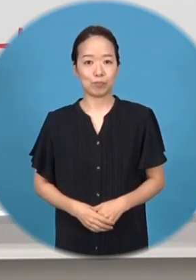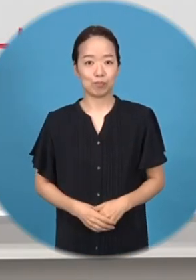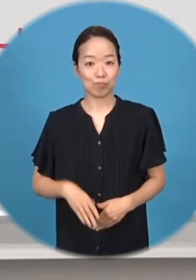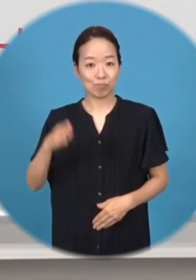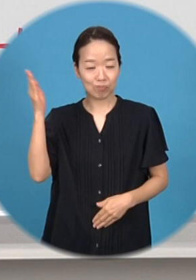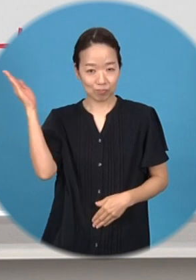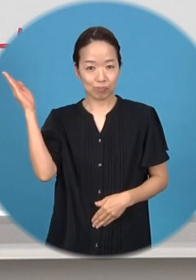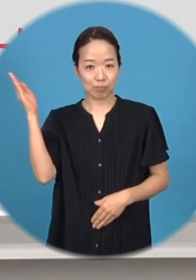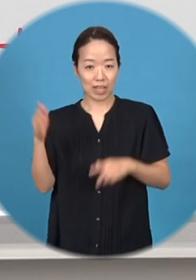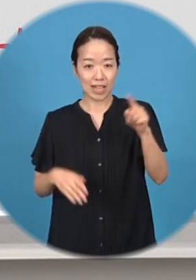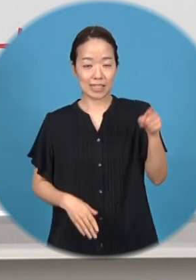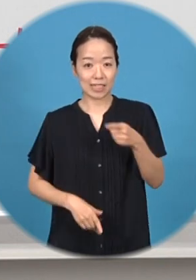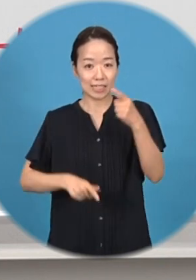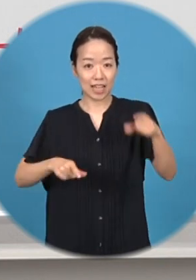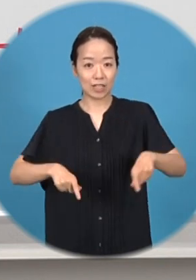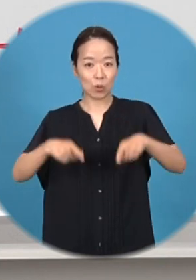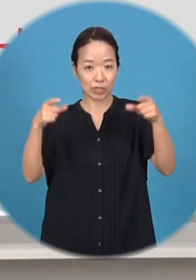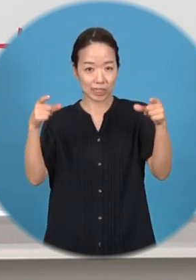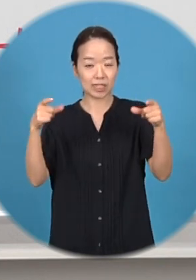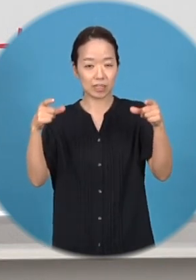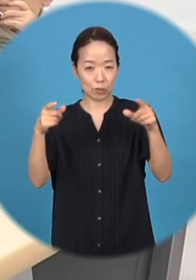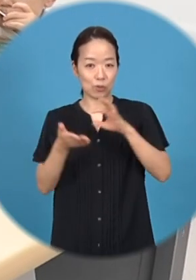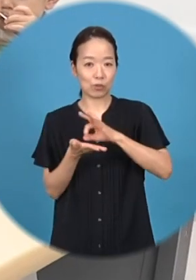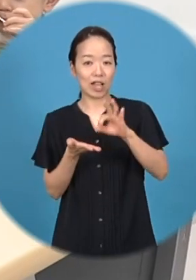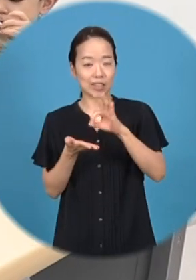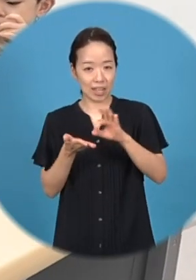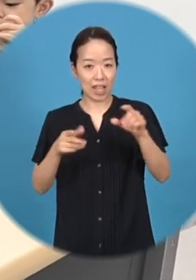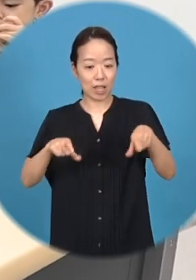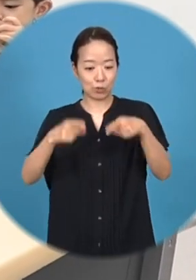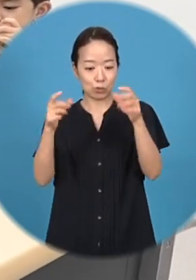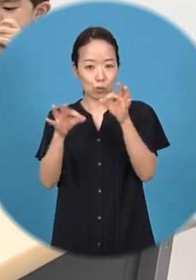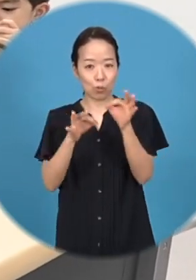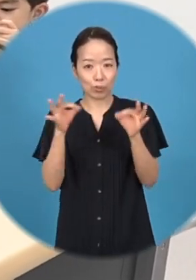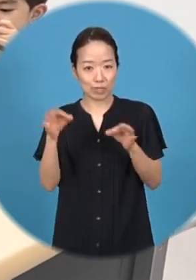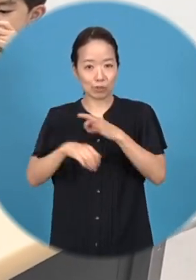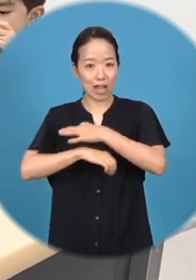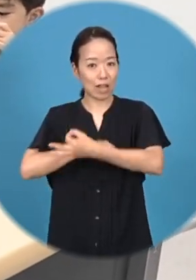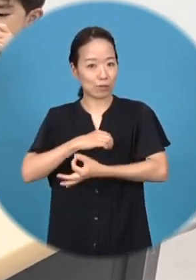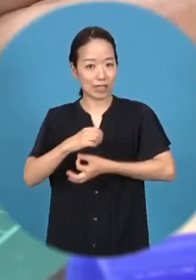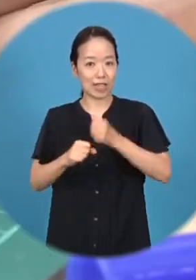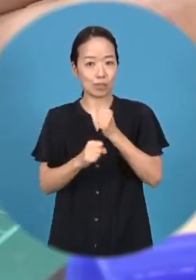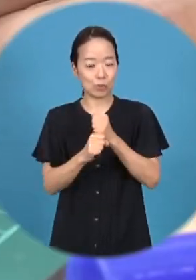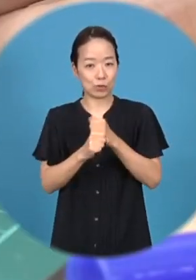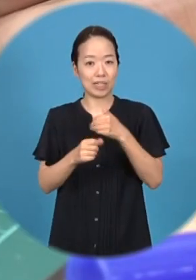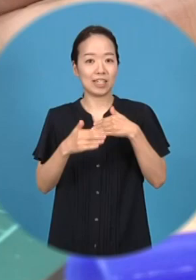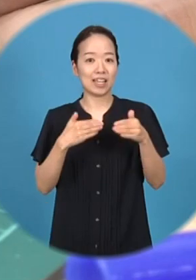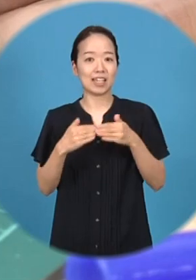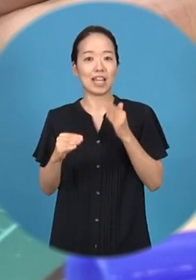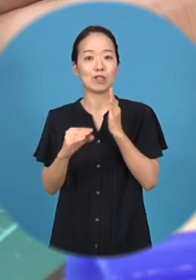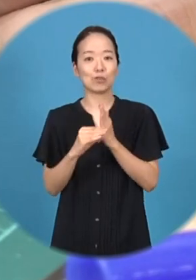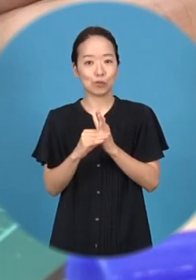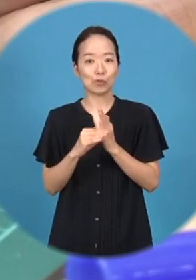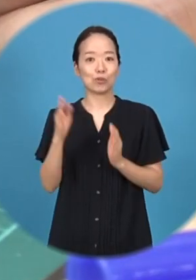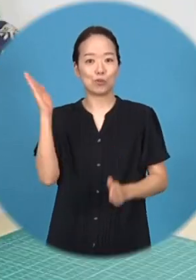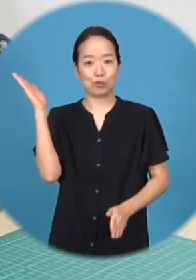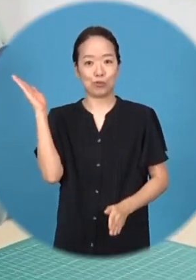この日は自然の木を使って作るウッドビーズアクセサリー作り体験が行われていました。